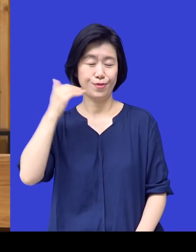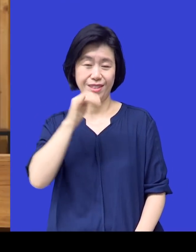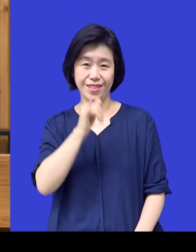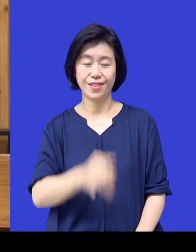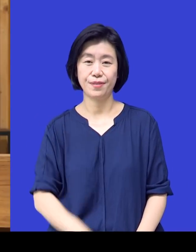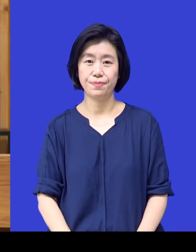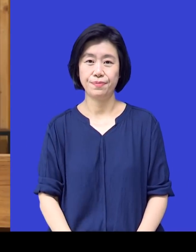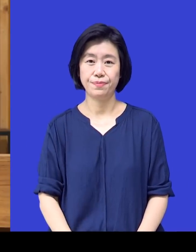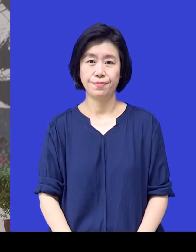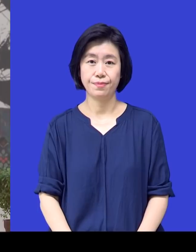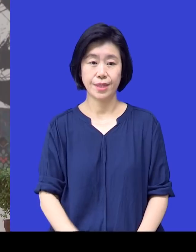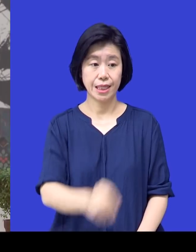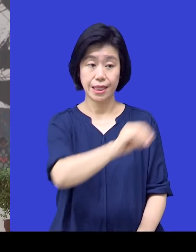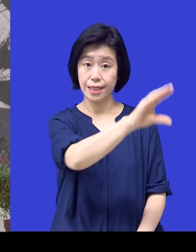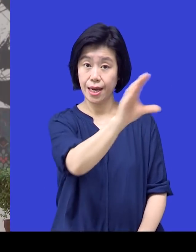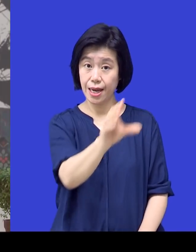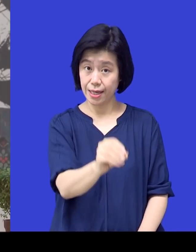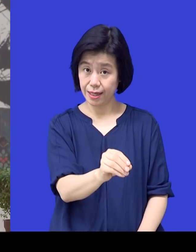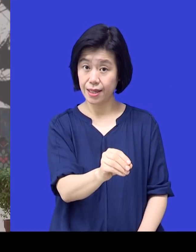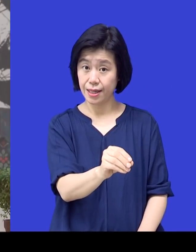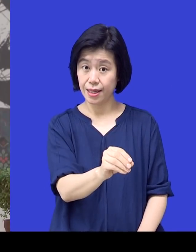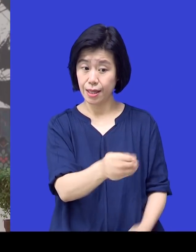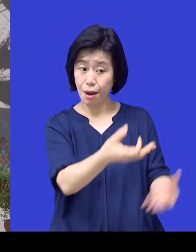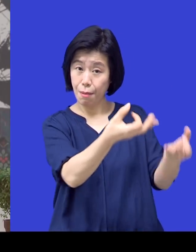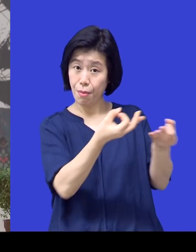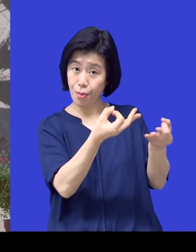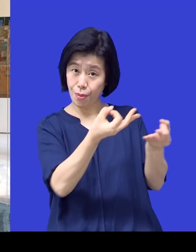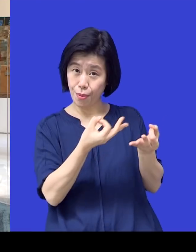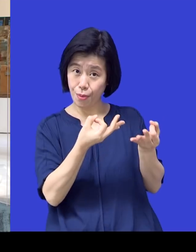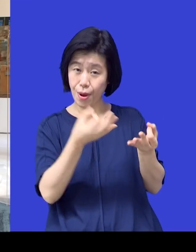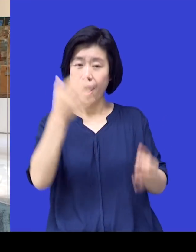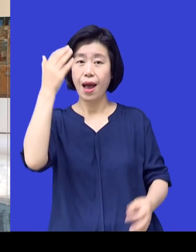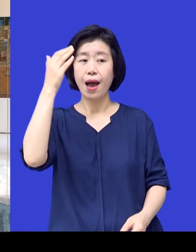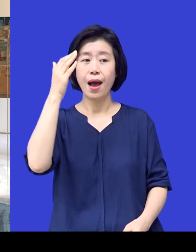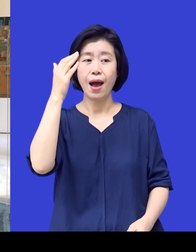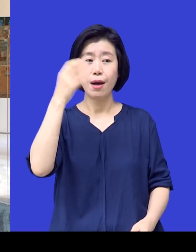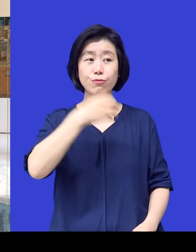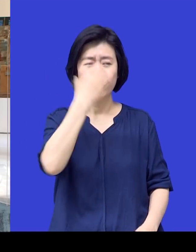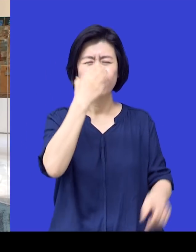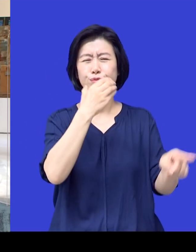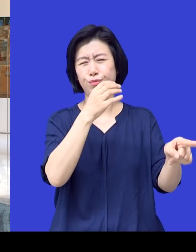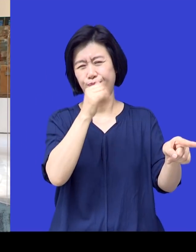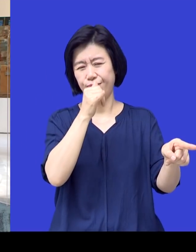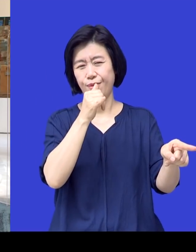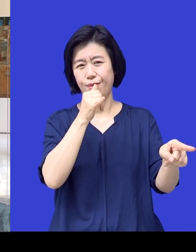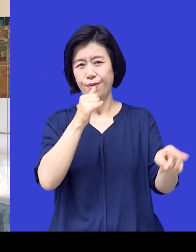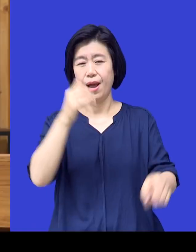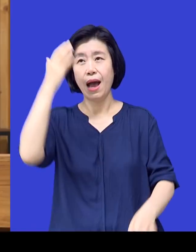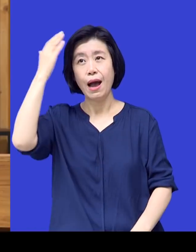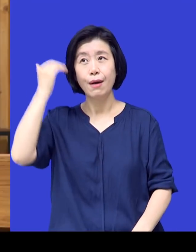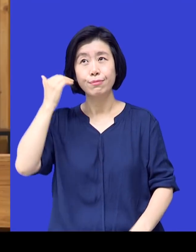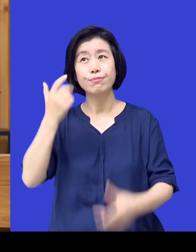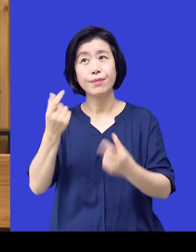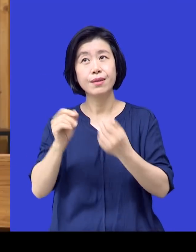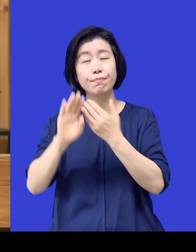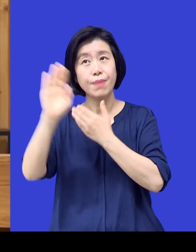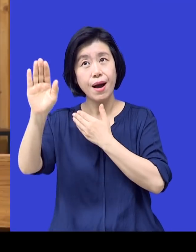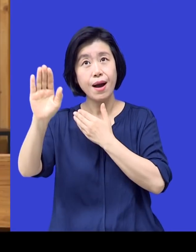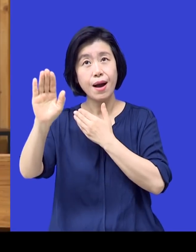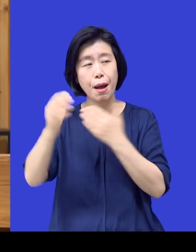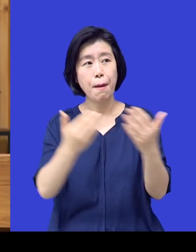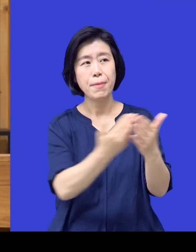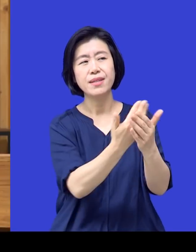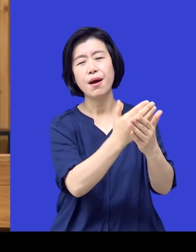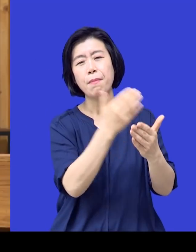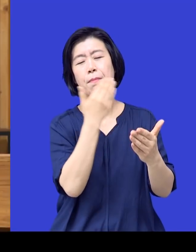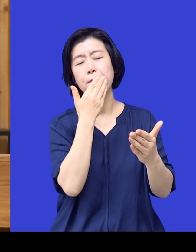거예요. IT도 그러면은 우리나라를 그렇죠. 보면서 이런 후원국이 그럼요. 될 수도 있다는 꿈을 갖고 있네요. 그렇죠, 그렇죠. 와. 근데 뭐 컴패션 이제